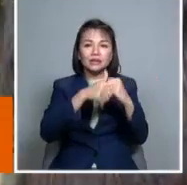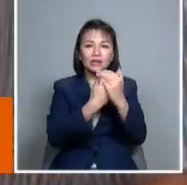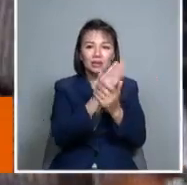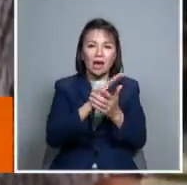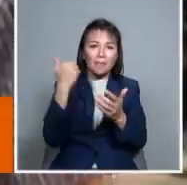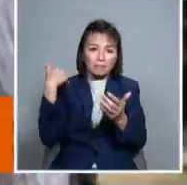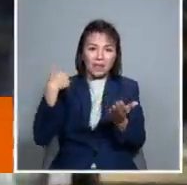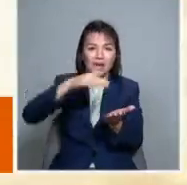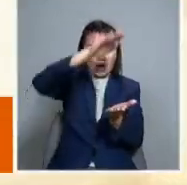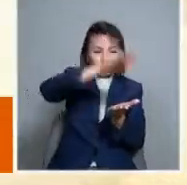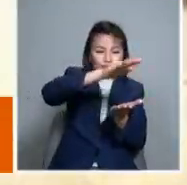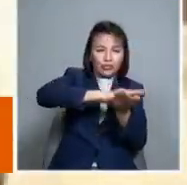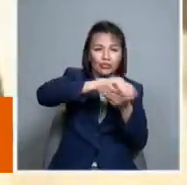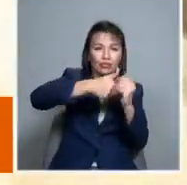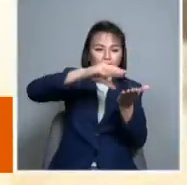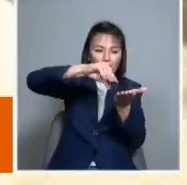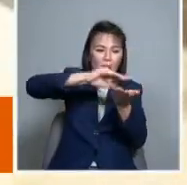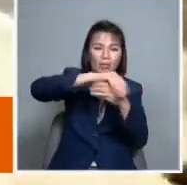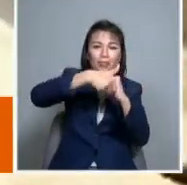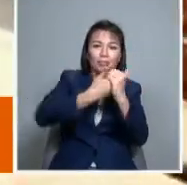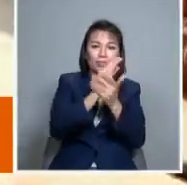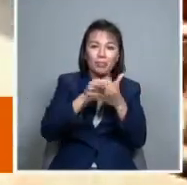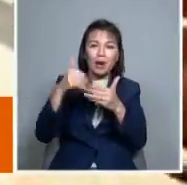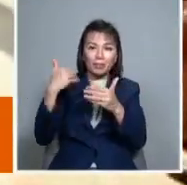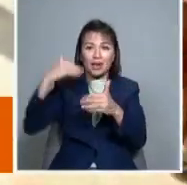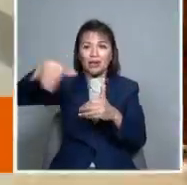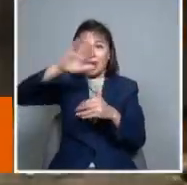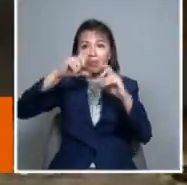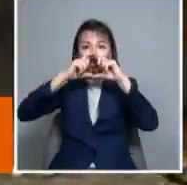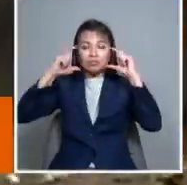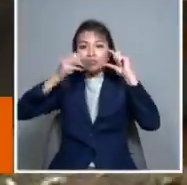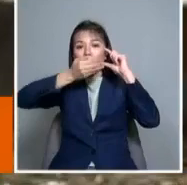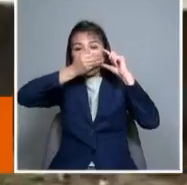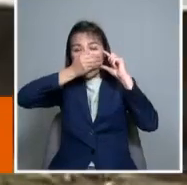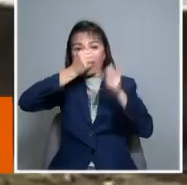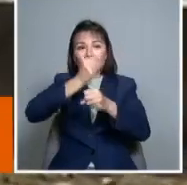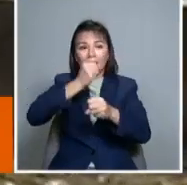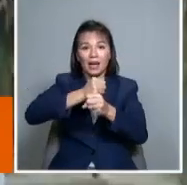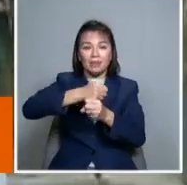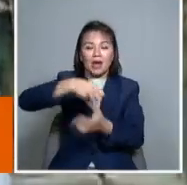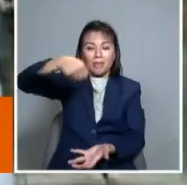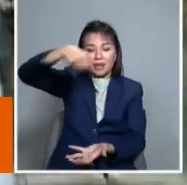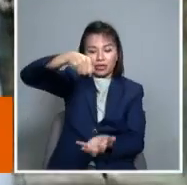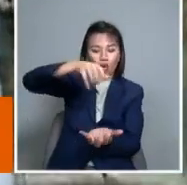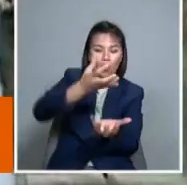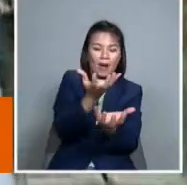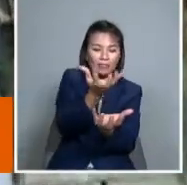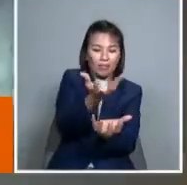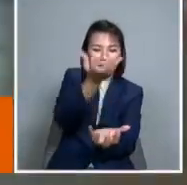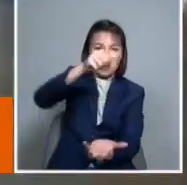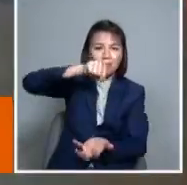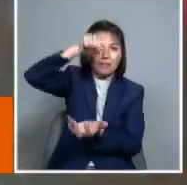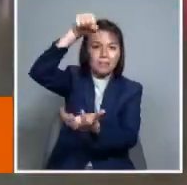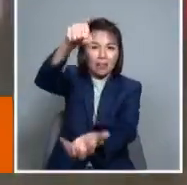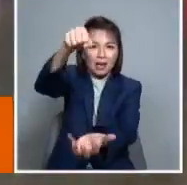เข้าก็มีเจลล้างมือให้ด้วยพุทธศาสนิกชนต่างใส่หน้ากากอนามัยชาวบ้านหลายคนนำปิ่นโตหิวเข้าวัดเสร็จแล้วต่างก็รีบ